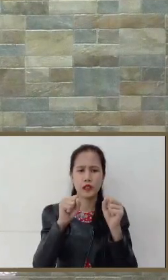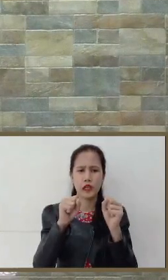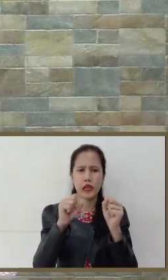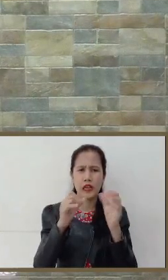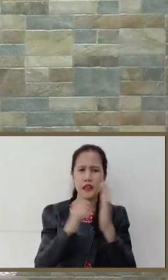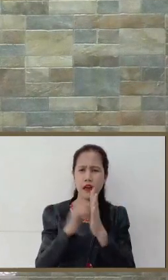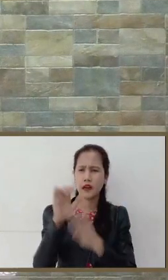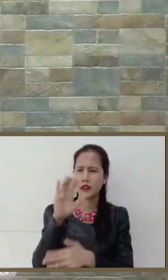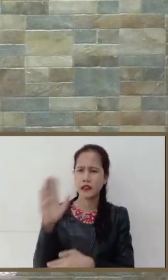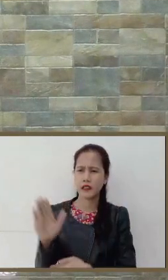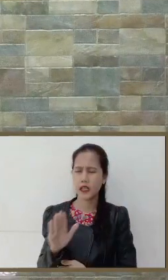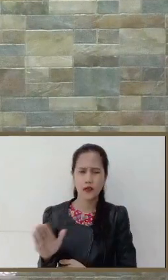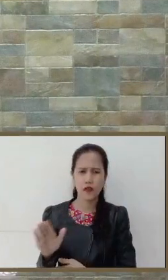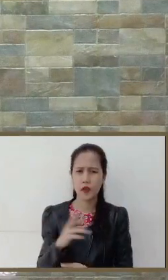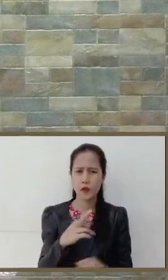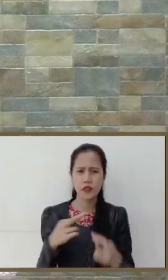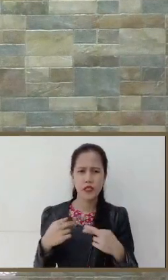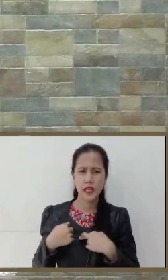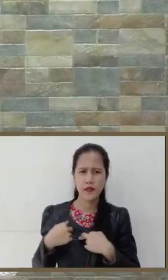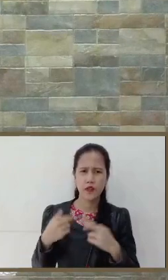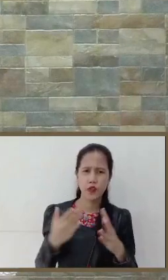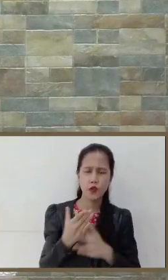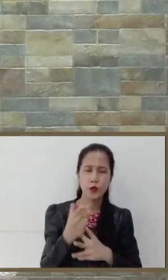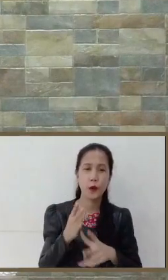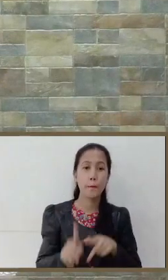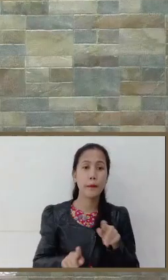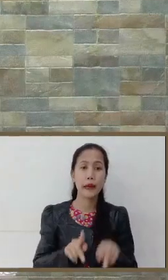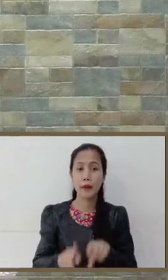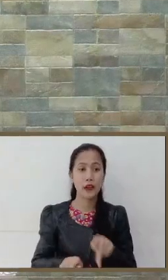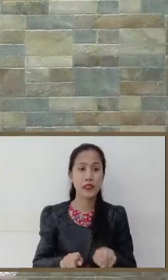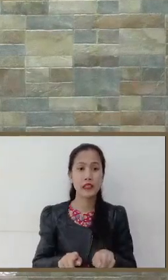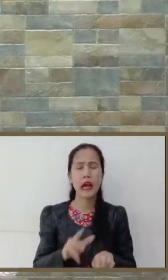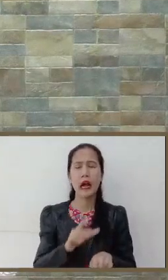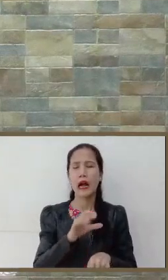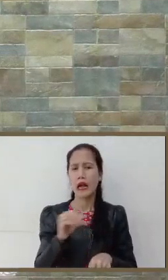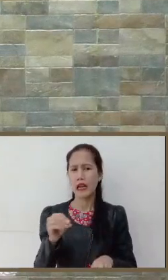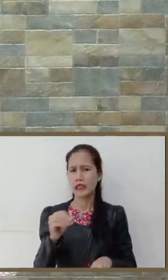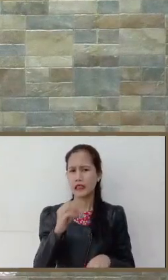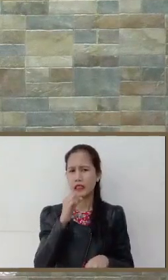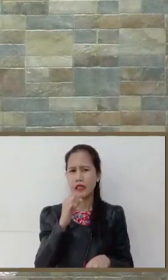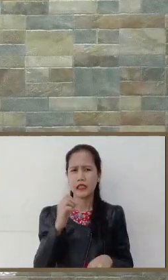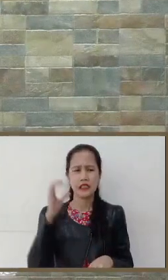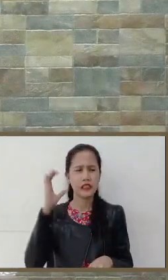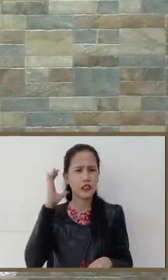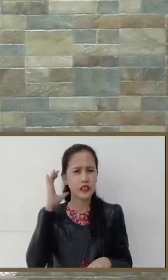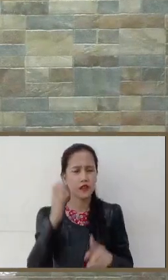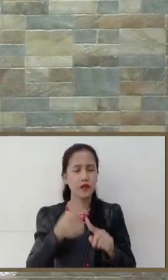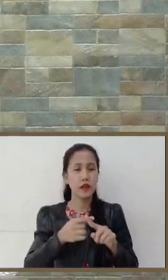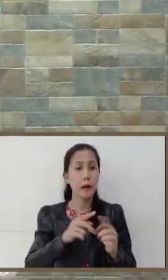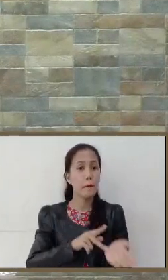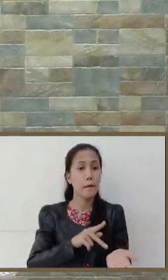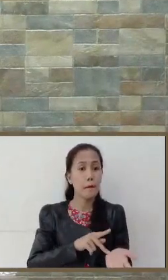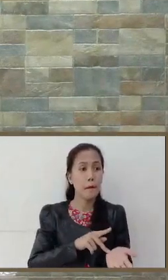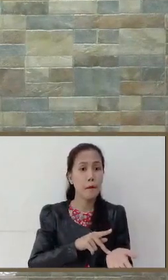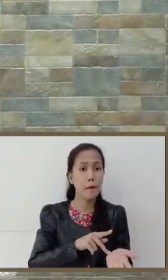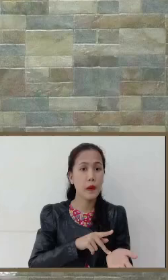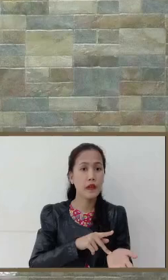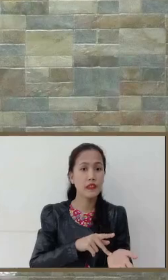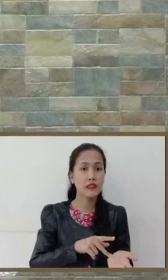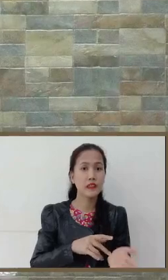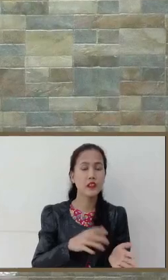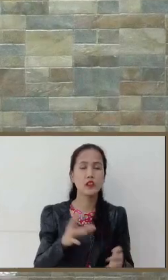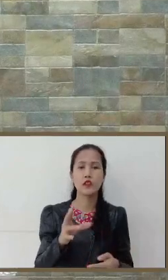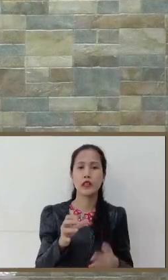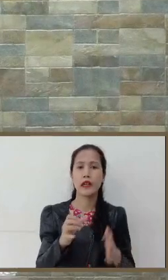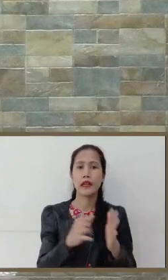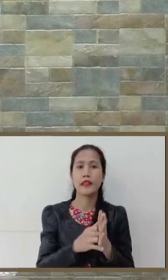natanggap sa ni Apostol Pablo sa tao. At hindi nyo rin narinig sa akin ng aking personal lamang yan na katuruan.